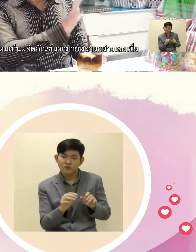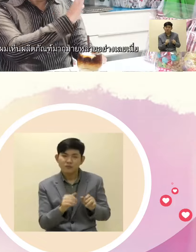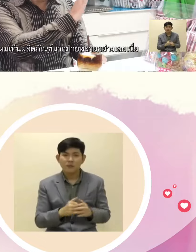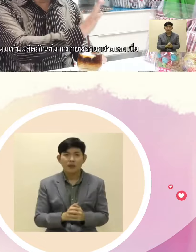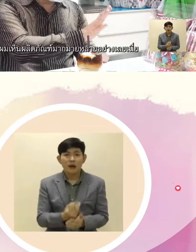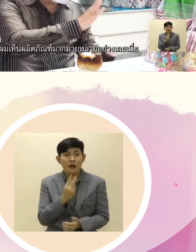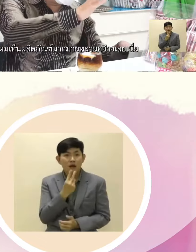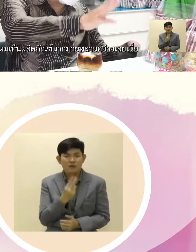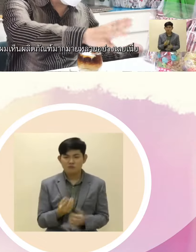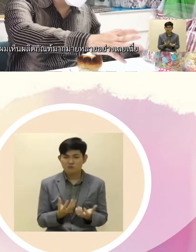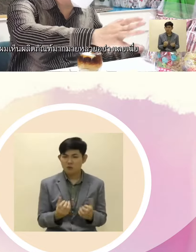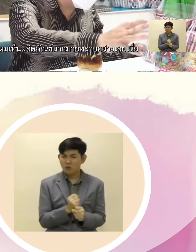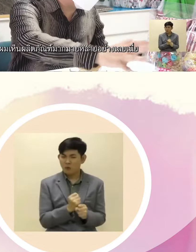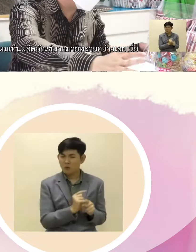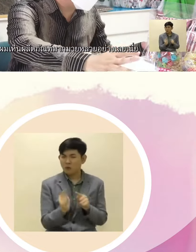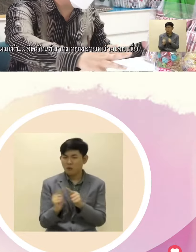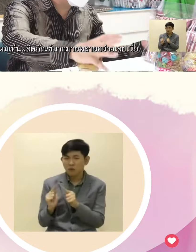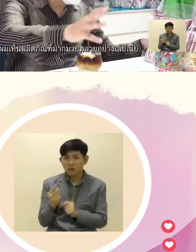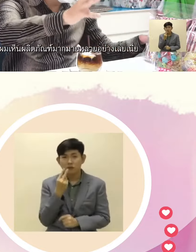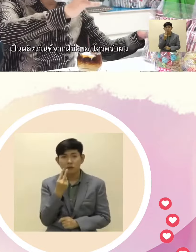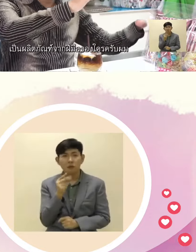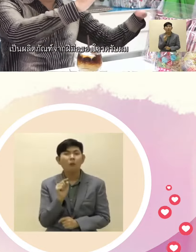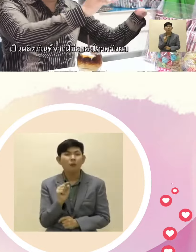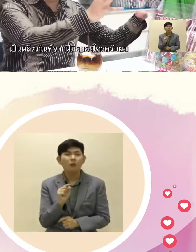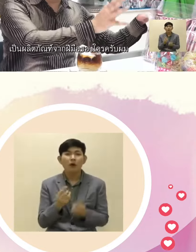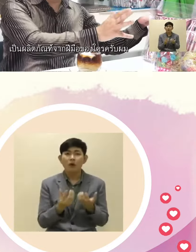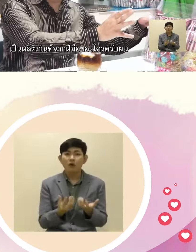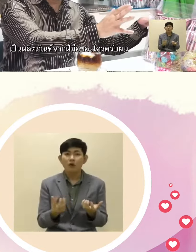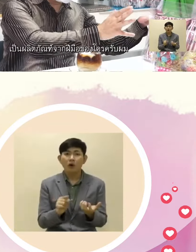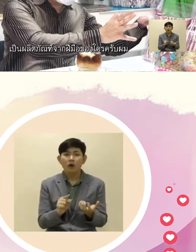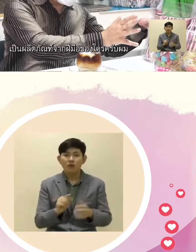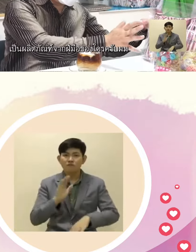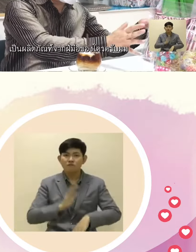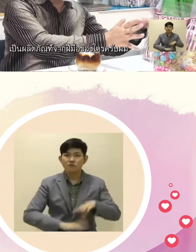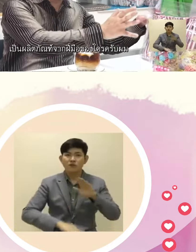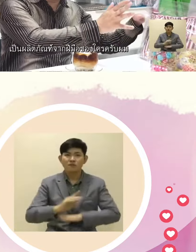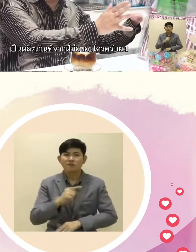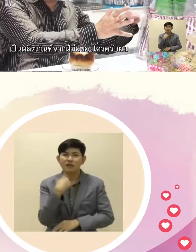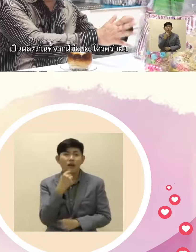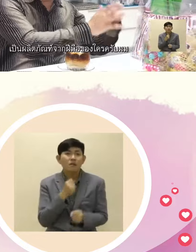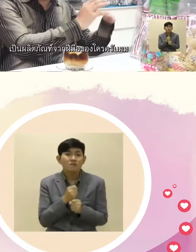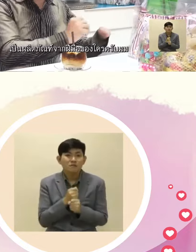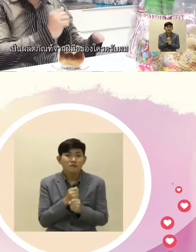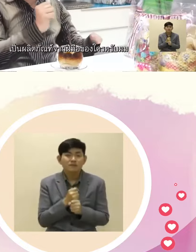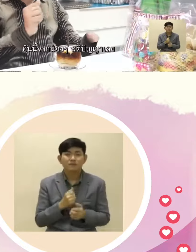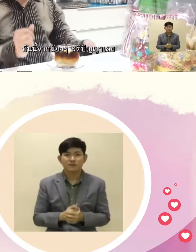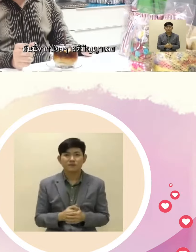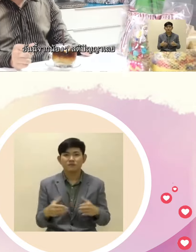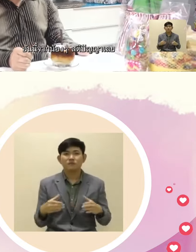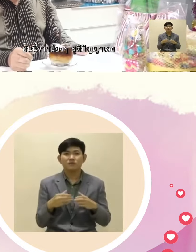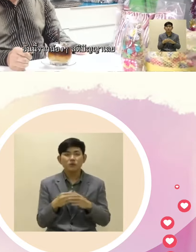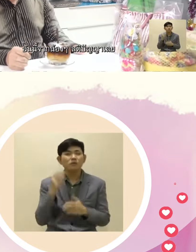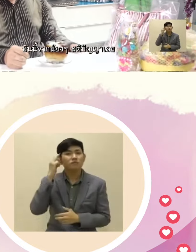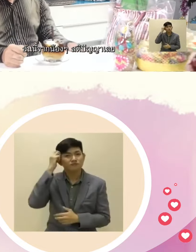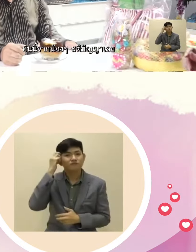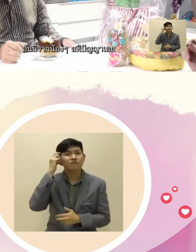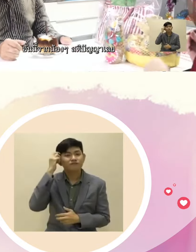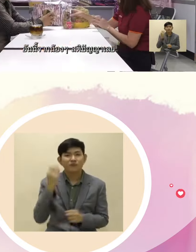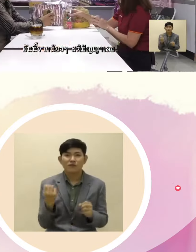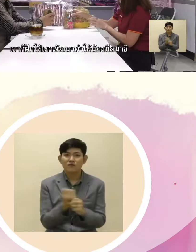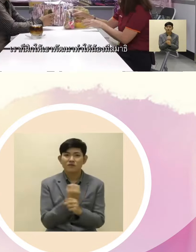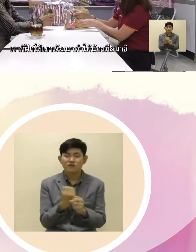ผมมนผลิตภรรมมากมาก court what you seeเป็ผลิตภรรม Pieterองคั Retอัี้จากนน้icos